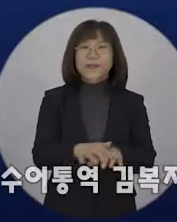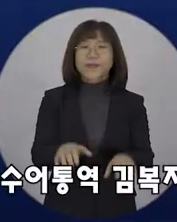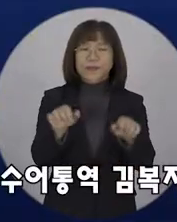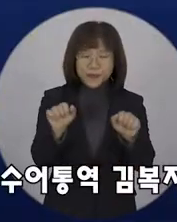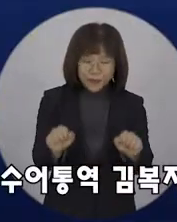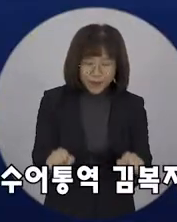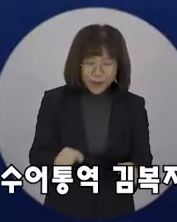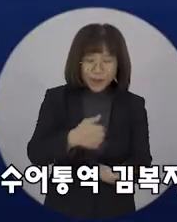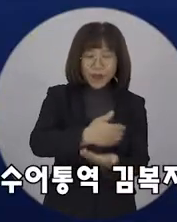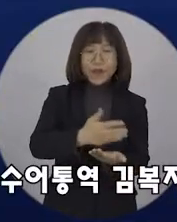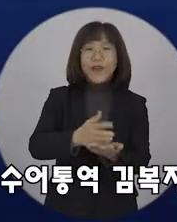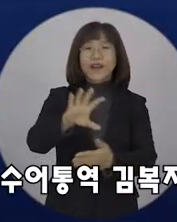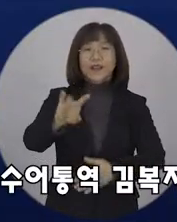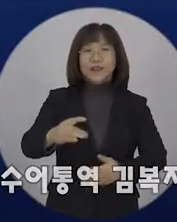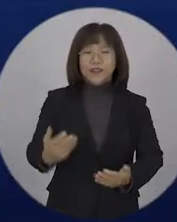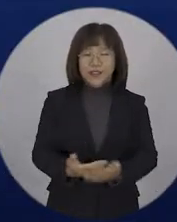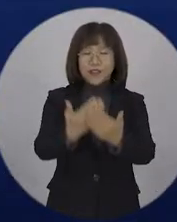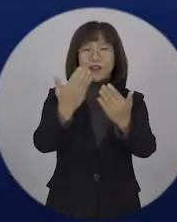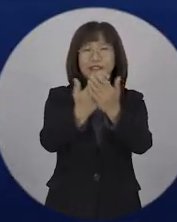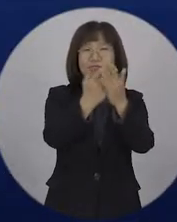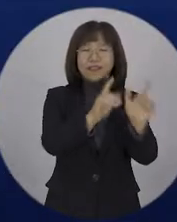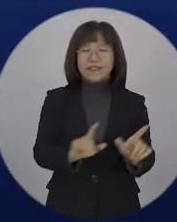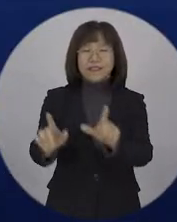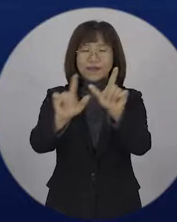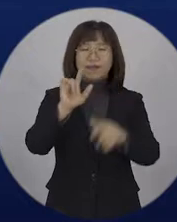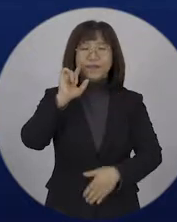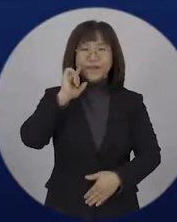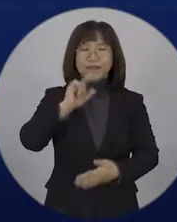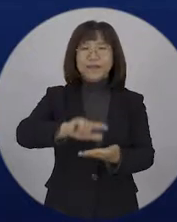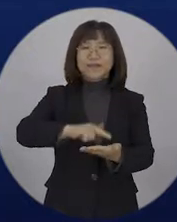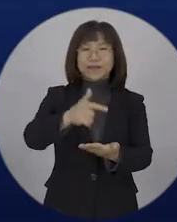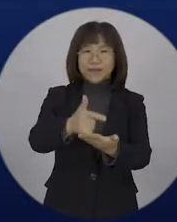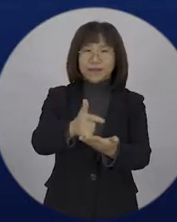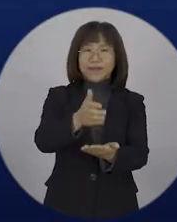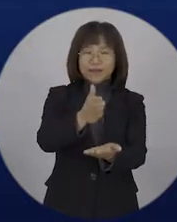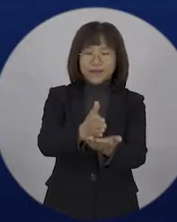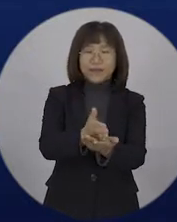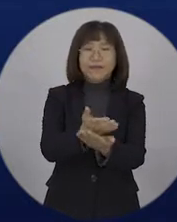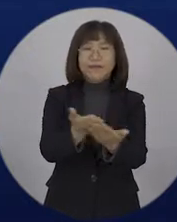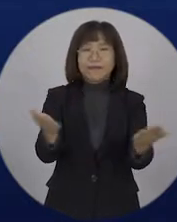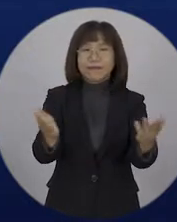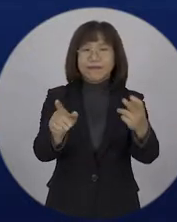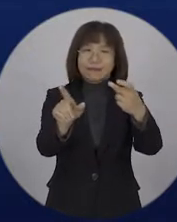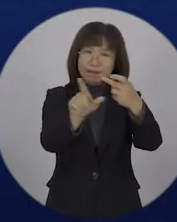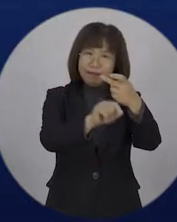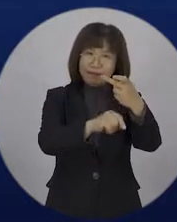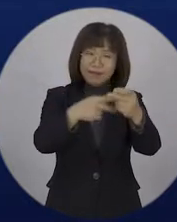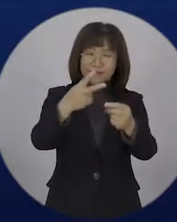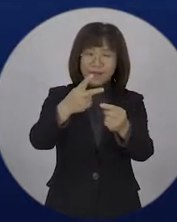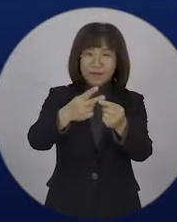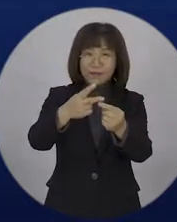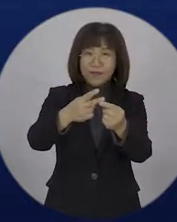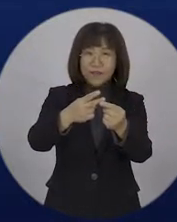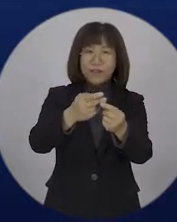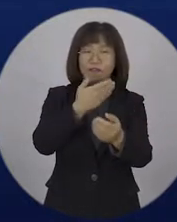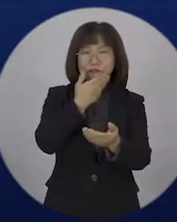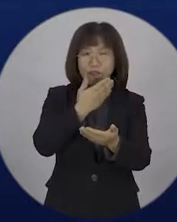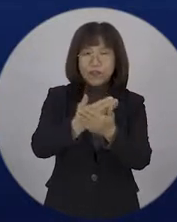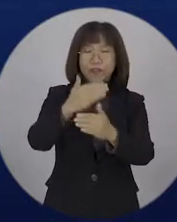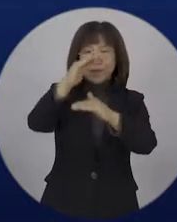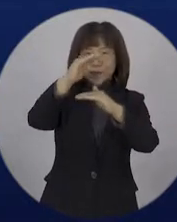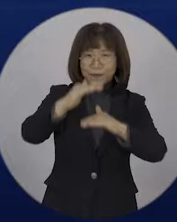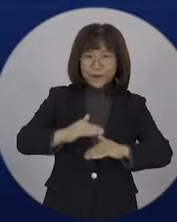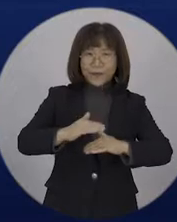구민 여러분 안녕하십니까? 조화로운 성장, 삶이 아름다운 강서, 아이강서TV 김민주입니다. 12월 둘째 주 주간